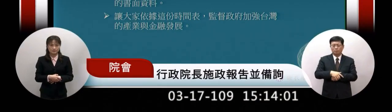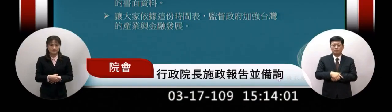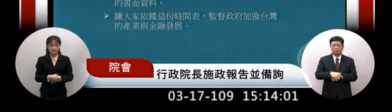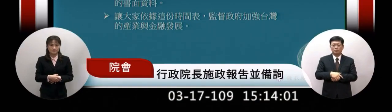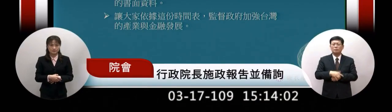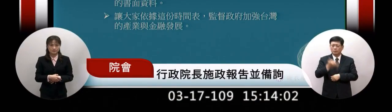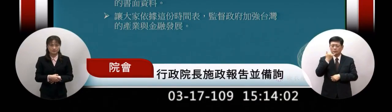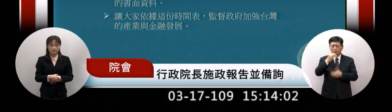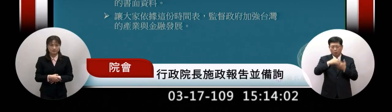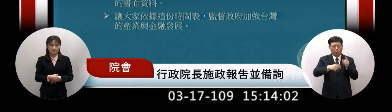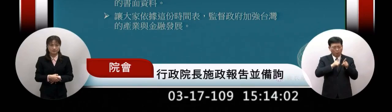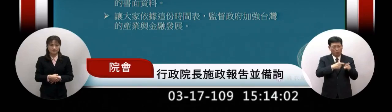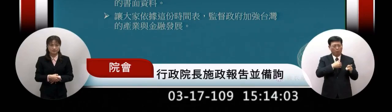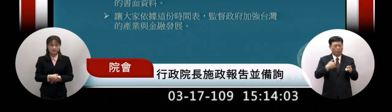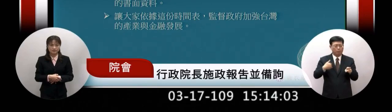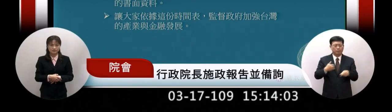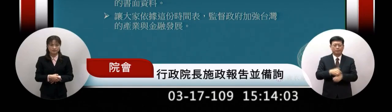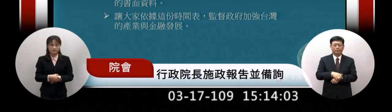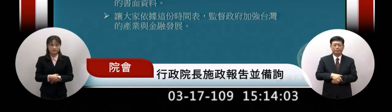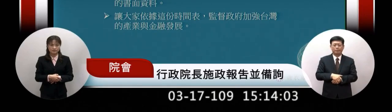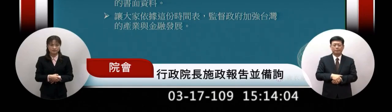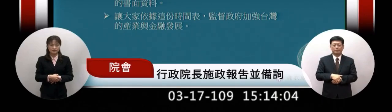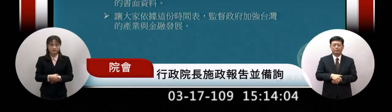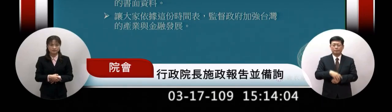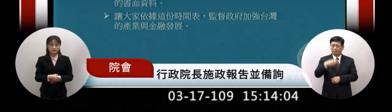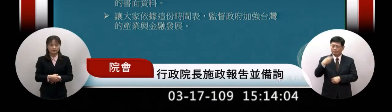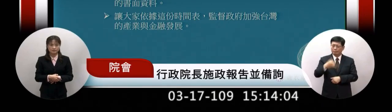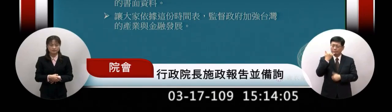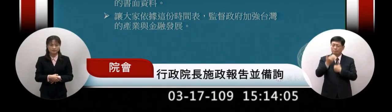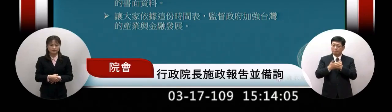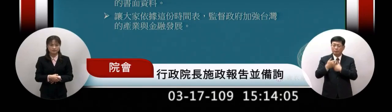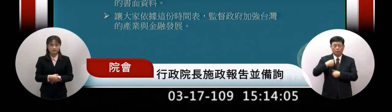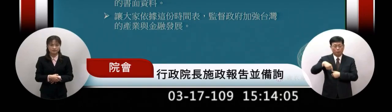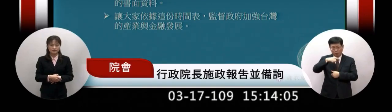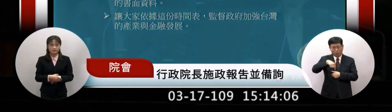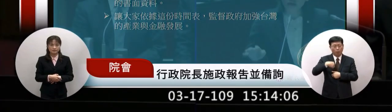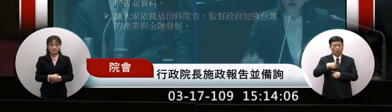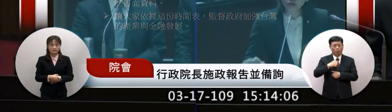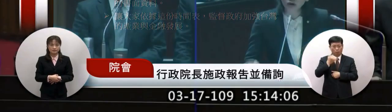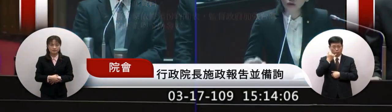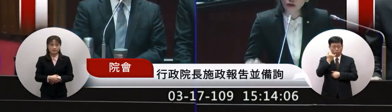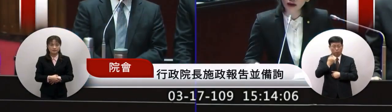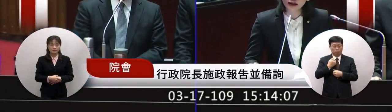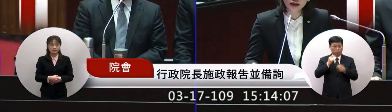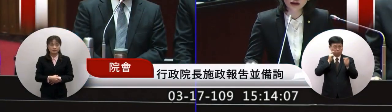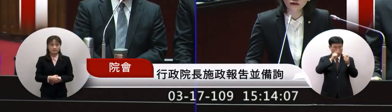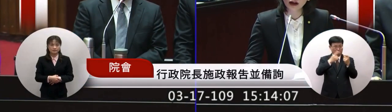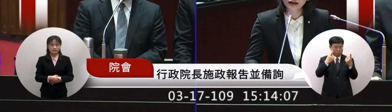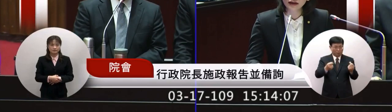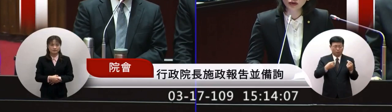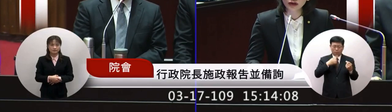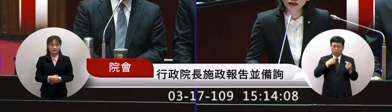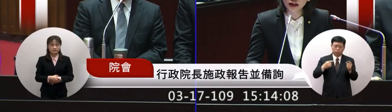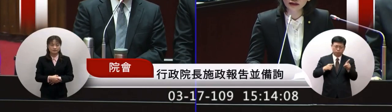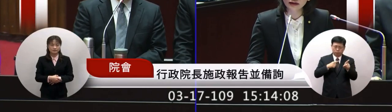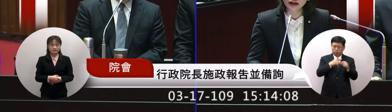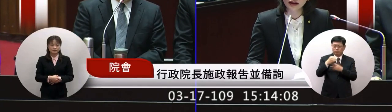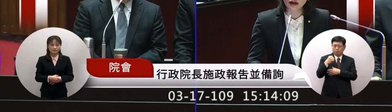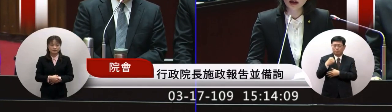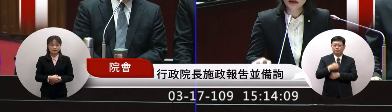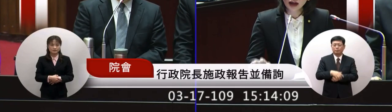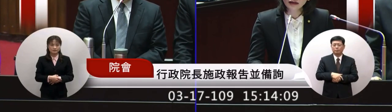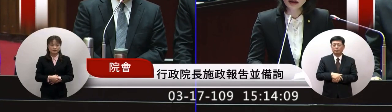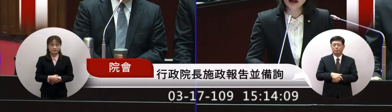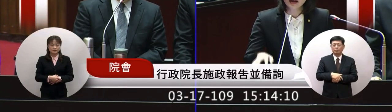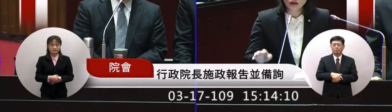业有依循的标准呢，让我们大家都可以往共同往一个方向去前进